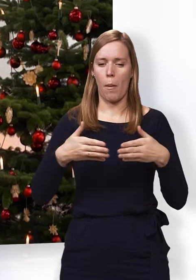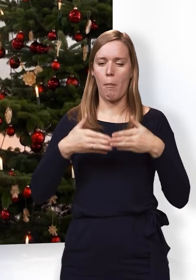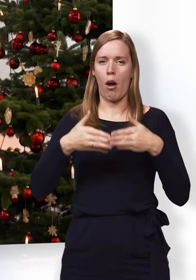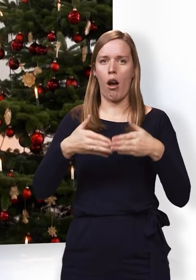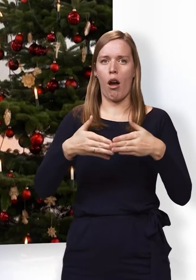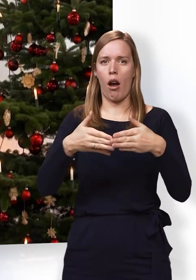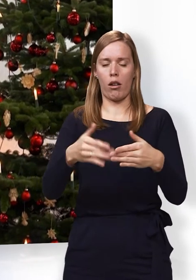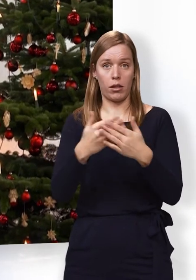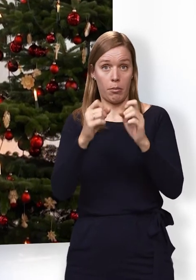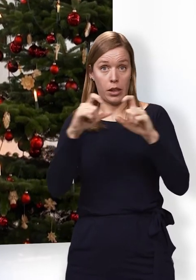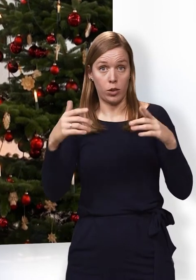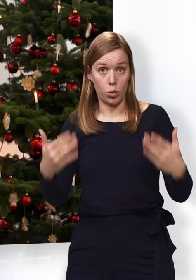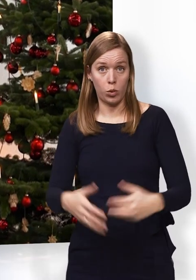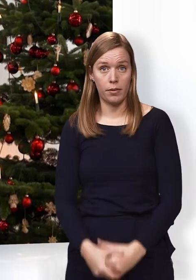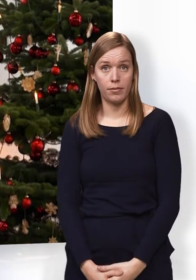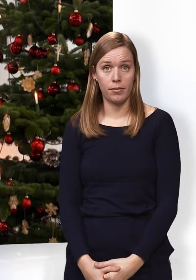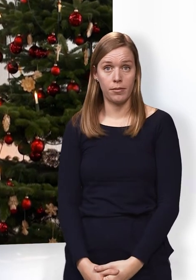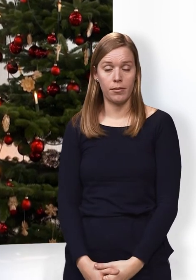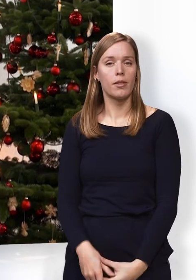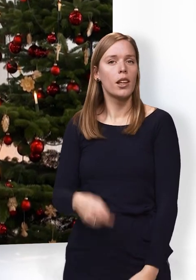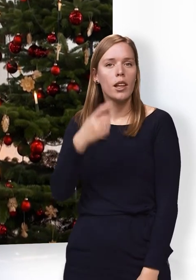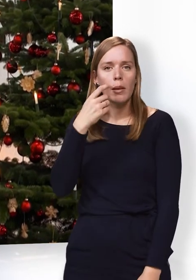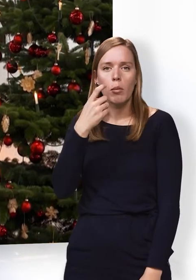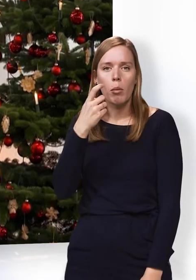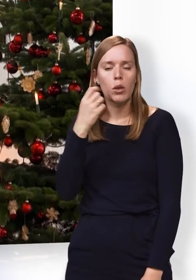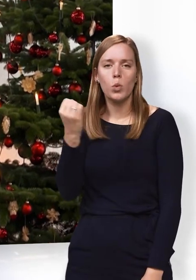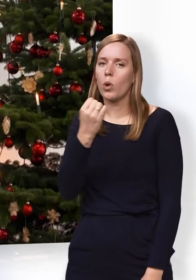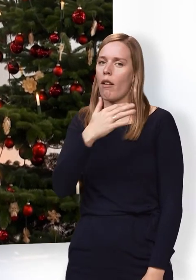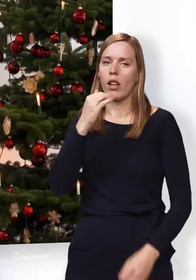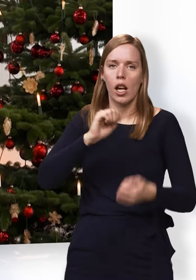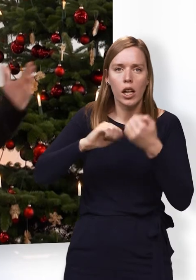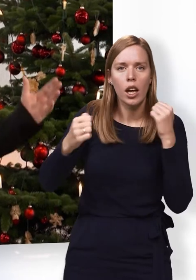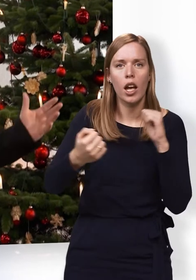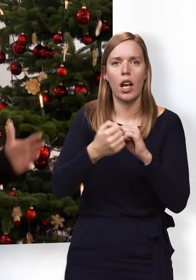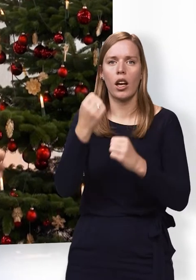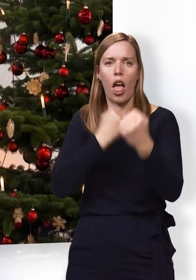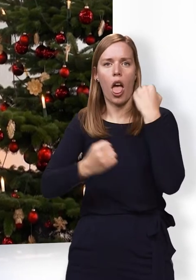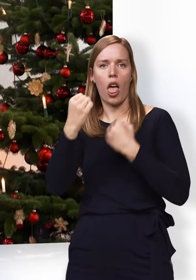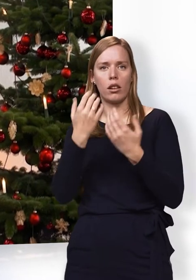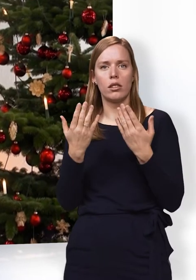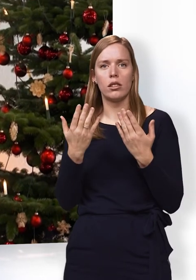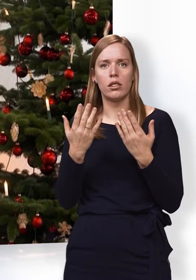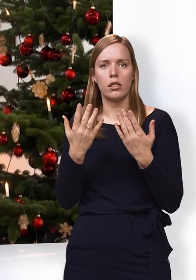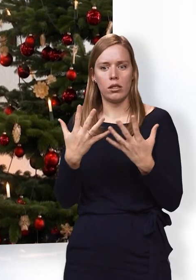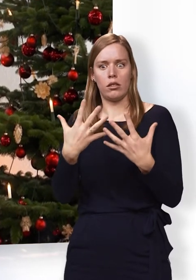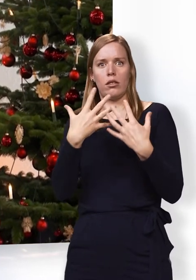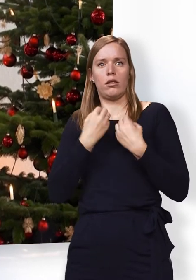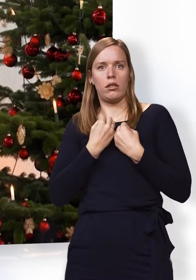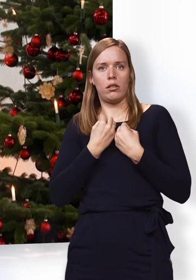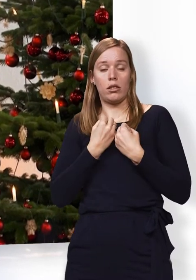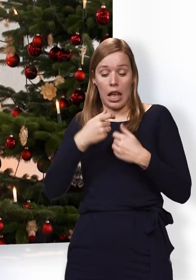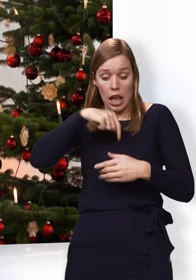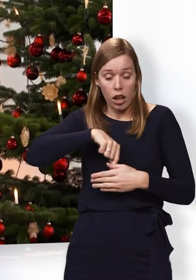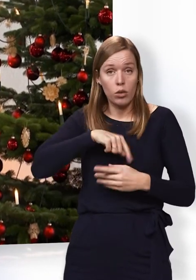Im Augenblick werden wir belagert und bekriegt von allen Seiten. Innerlich und äußerlich, im Großen wie im Kleinen. Aber am